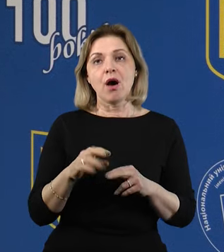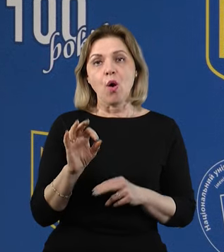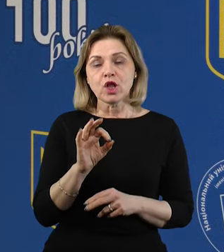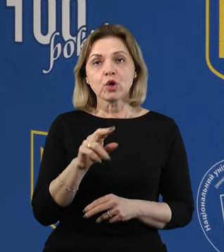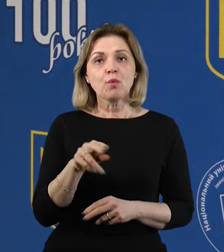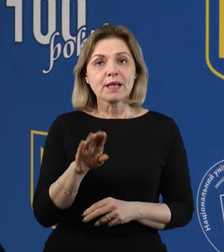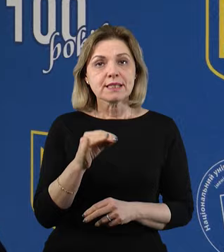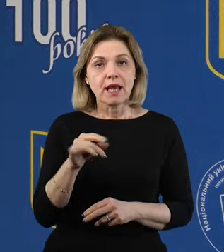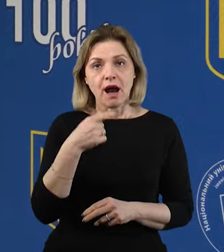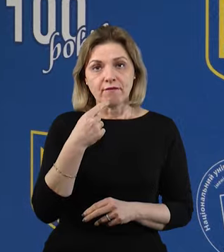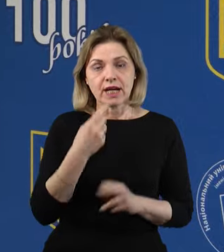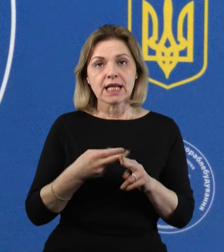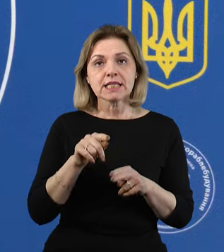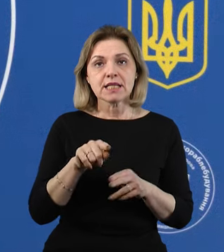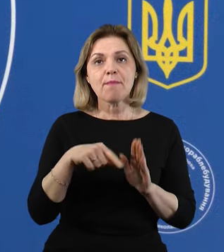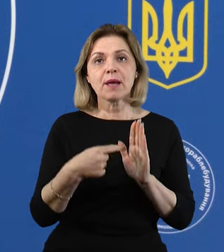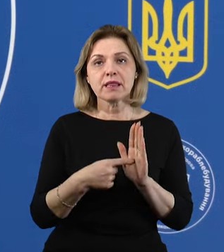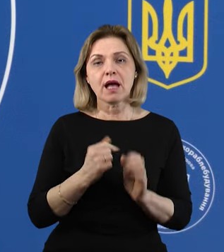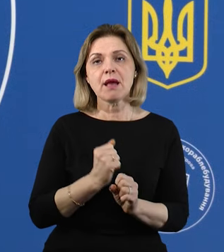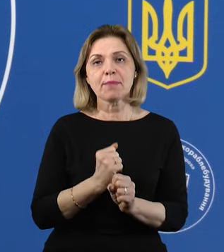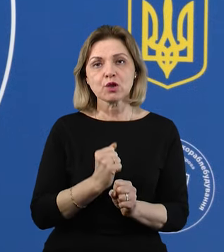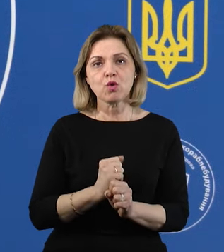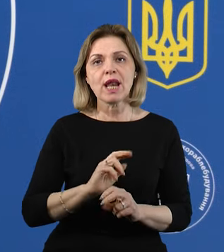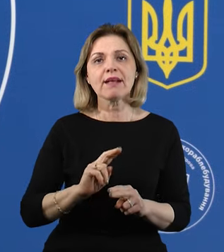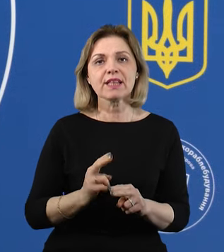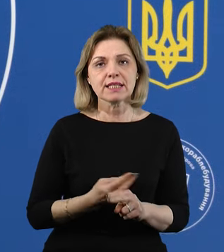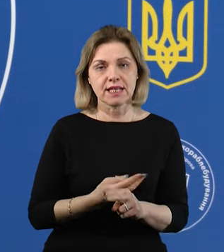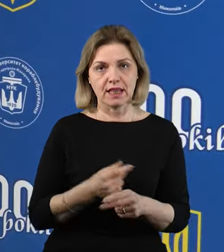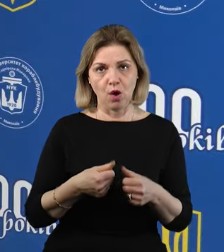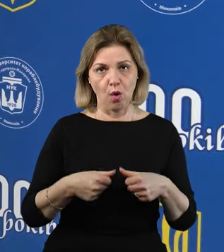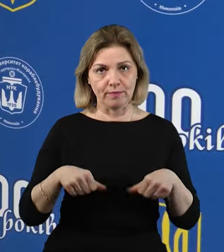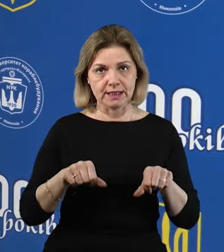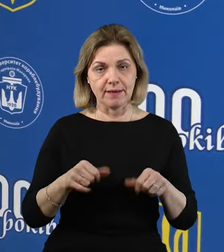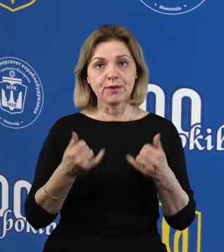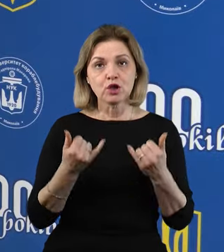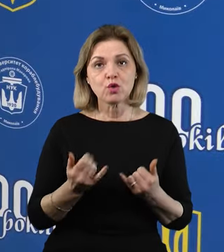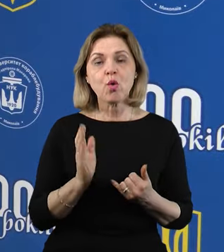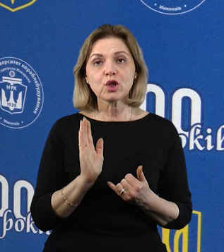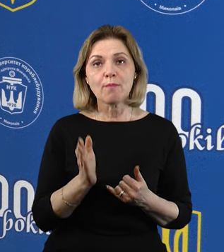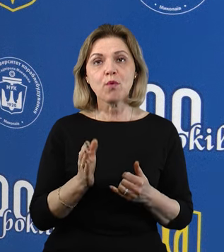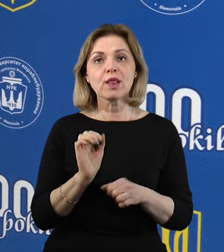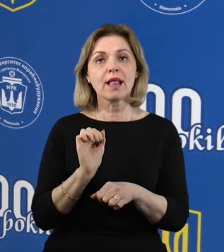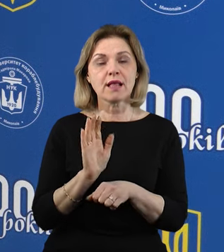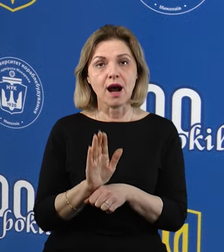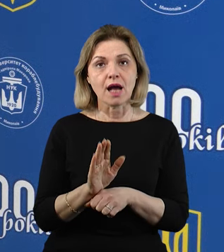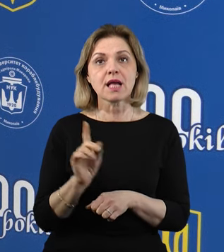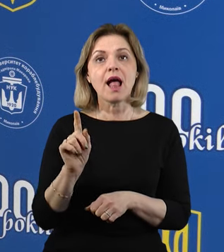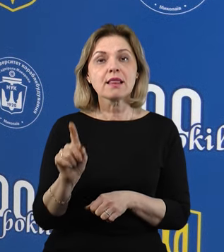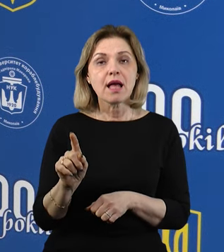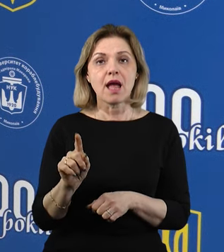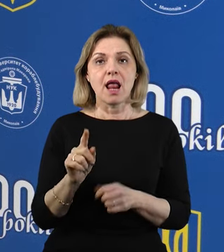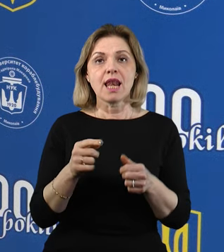Макарова Олег Дубинський каже, над цим питанням працює ліквідаційна комісія. Сьогодні буде наказ голови ліквідаційної